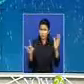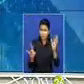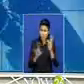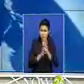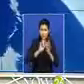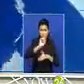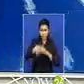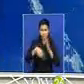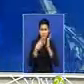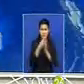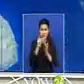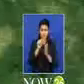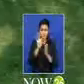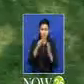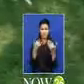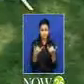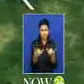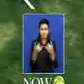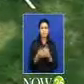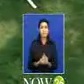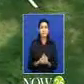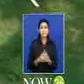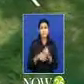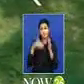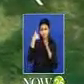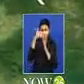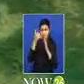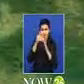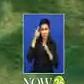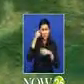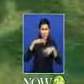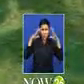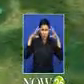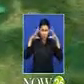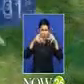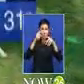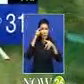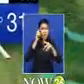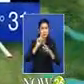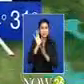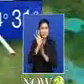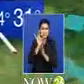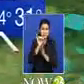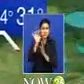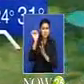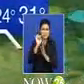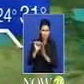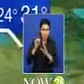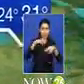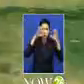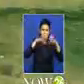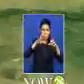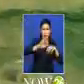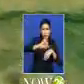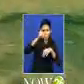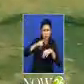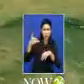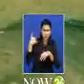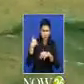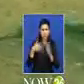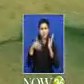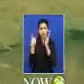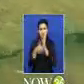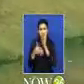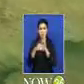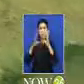ใน24ชั่วโมงข้างหน้าครับภาคเหนือมีเมฆประสุมมากกับฝนฟ้าคะนองร้อยละ70ของพื้นที่และมีฝนตกหนักบางแห่งภาคอีสานมีเมฆมาก